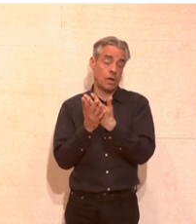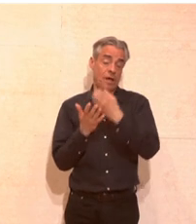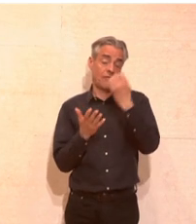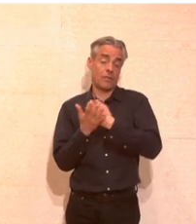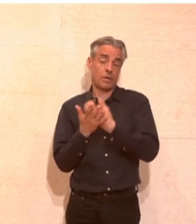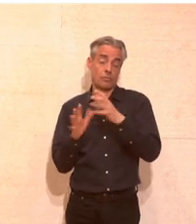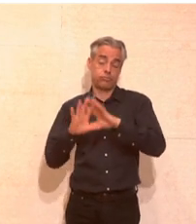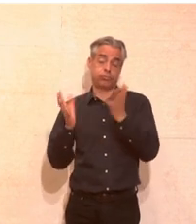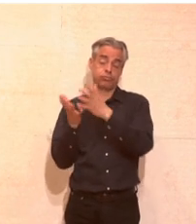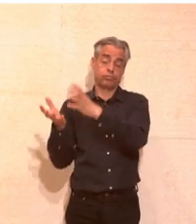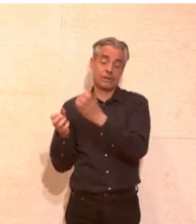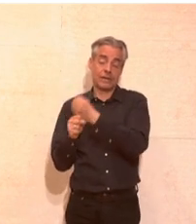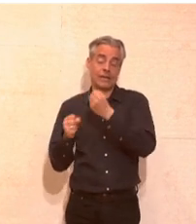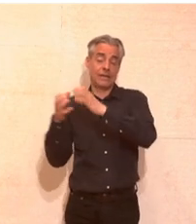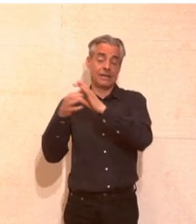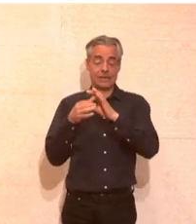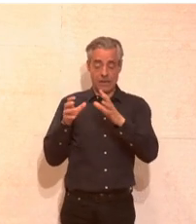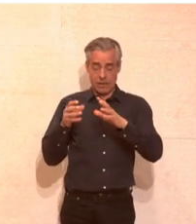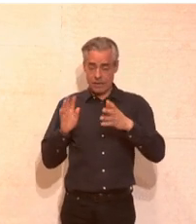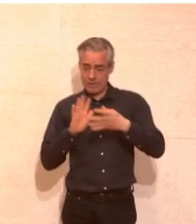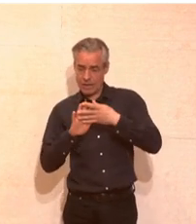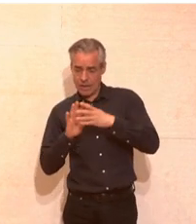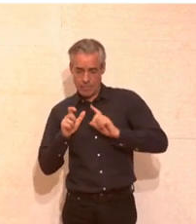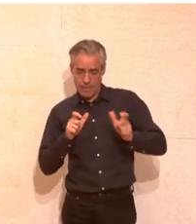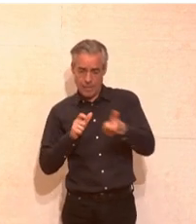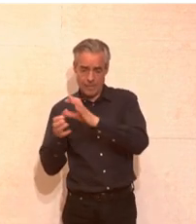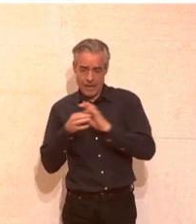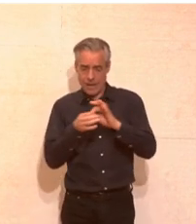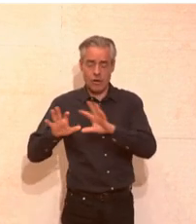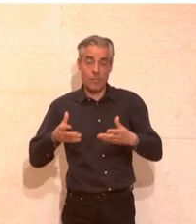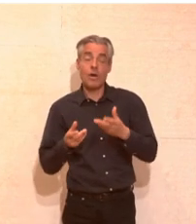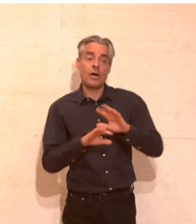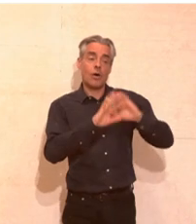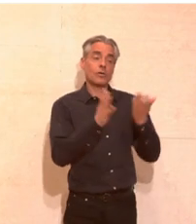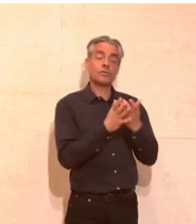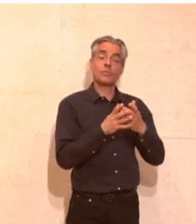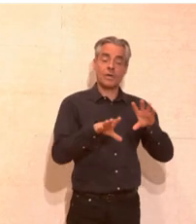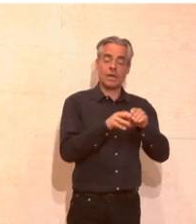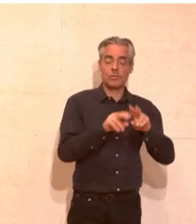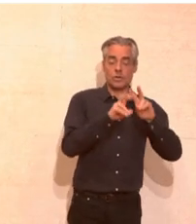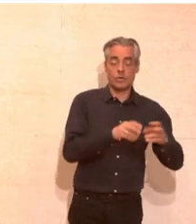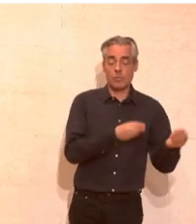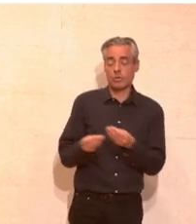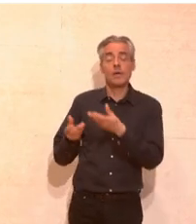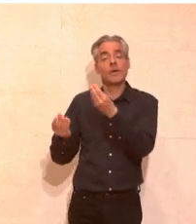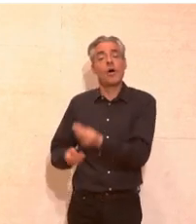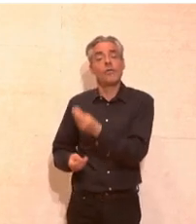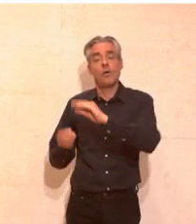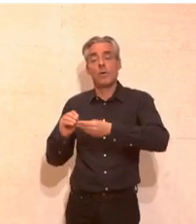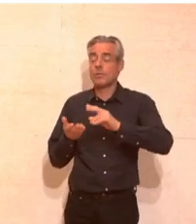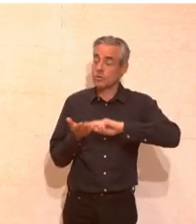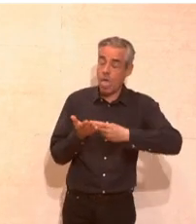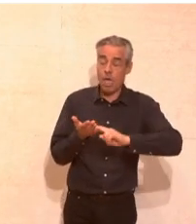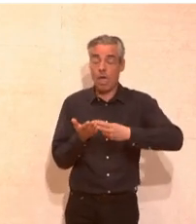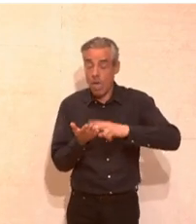données, c'est de faire des liens entre ces différents paramètres. Ce que ces chercheurs ont pu montrer, que si un enfant avait des troubles du sommeil, il